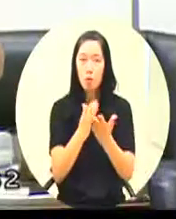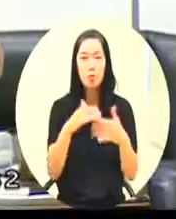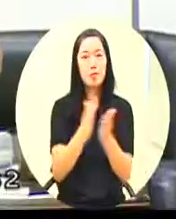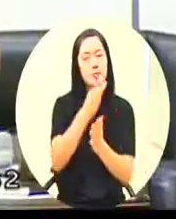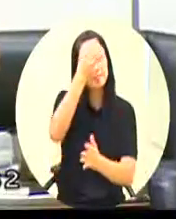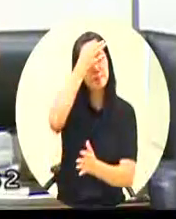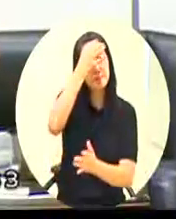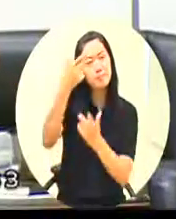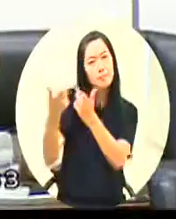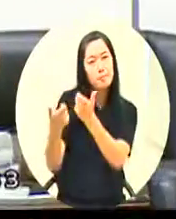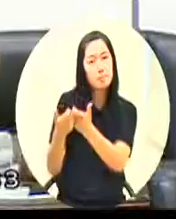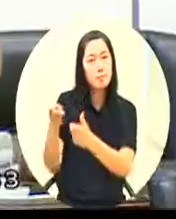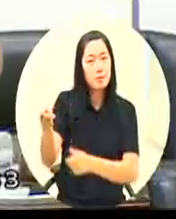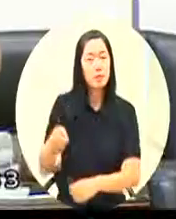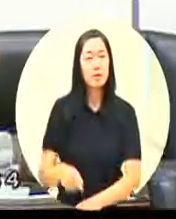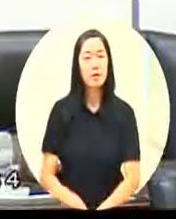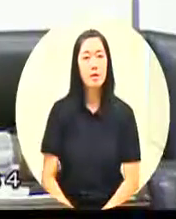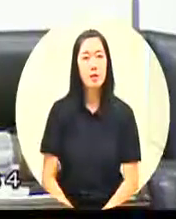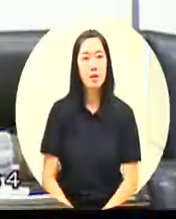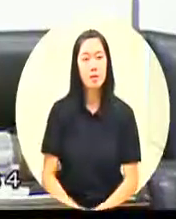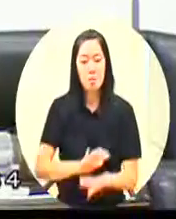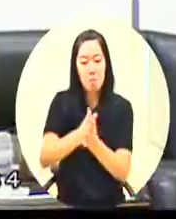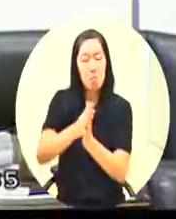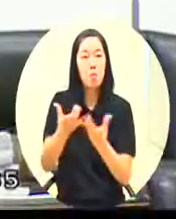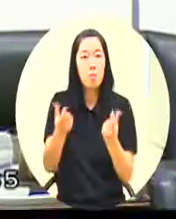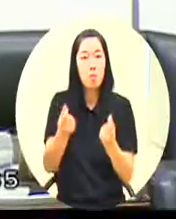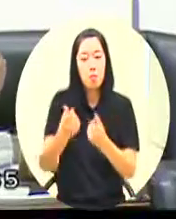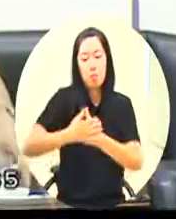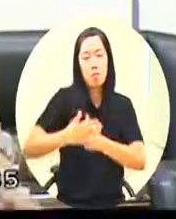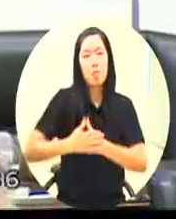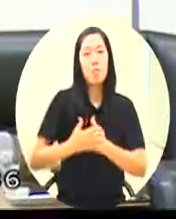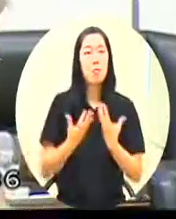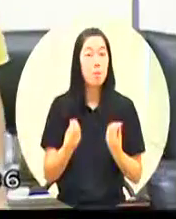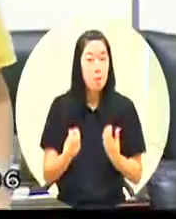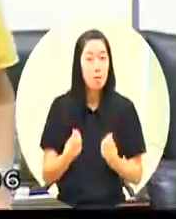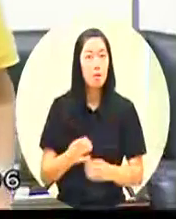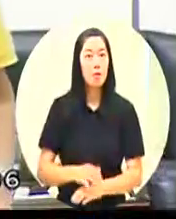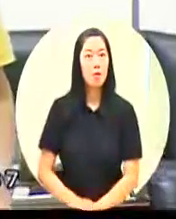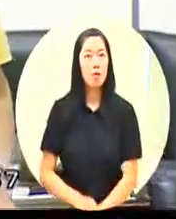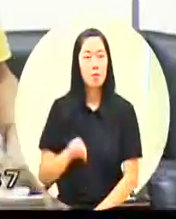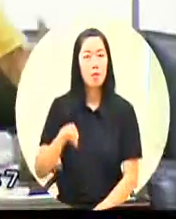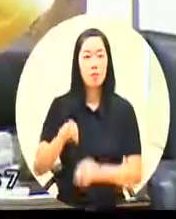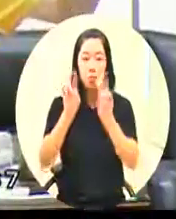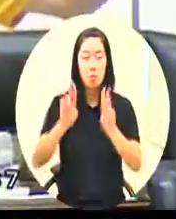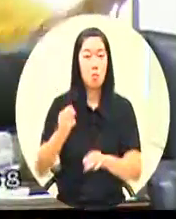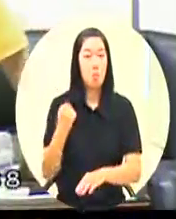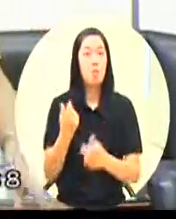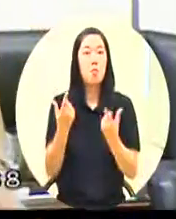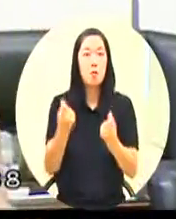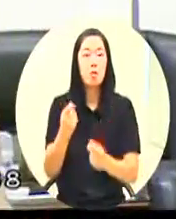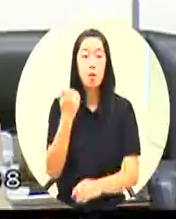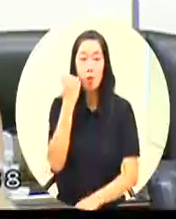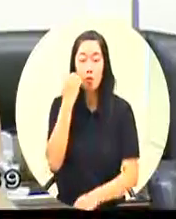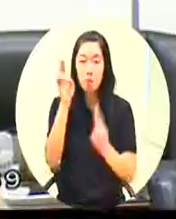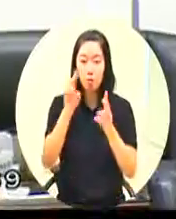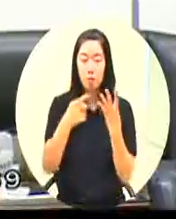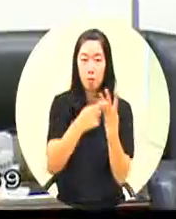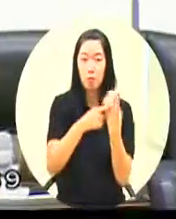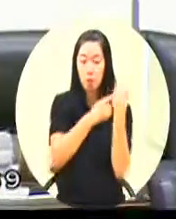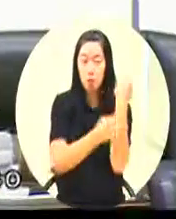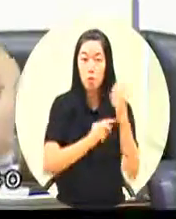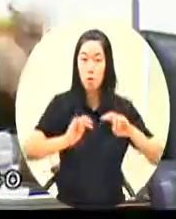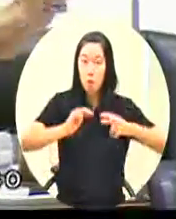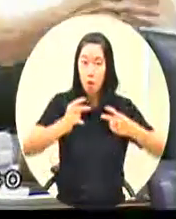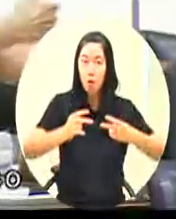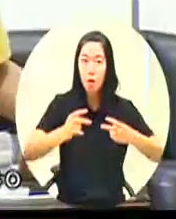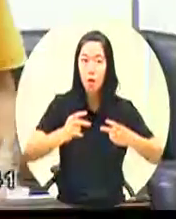土地厂商，没有什么变化，啊，没有一点帮助，一样跟现在电力一样。电业法如果一改了、哦、不是台湾电力